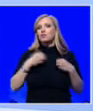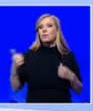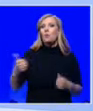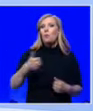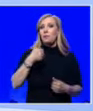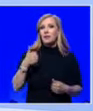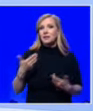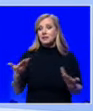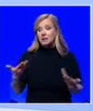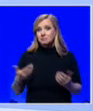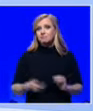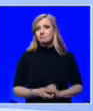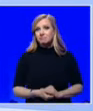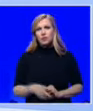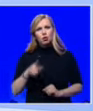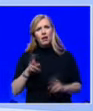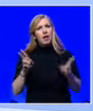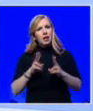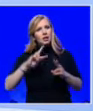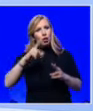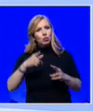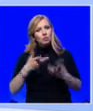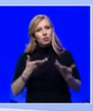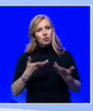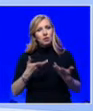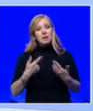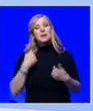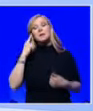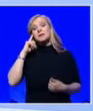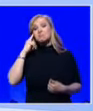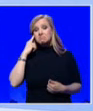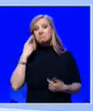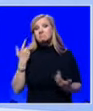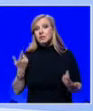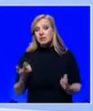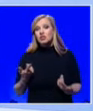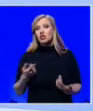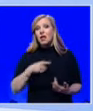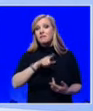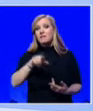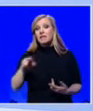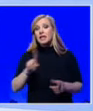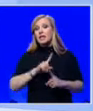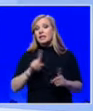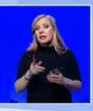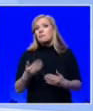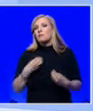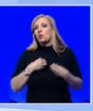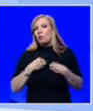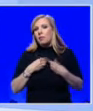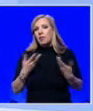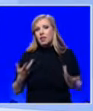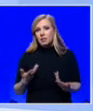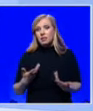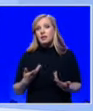победители. Това е краткият ви отговор. Ами, мисля, че всеки непредубеден